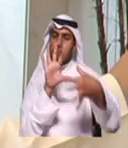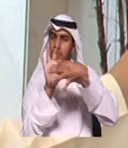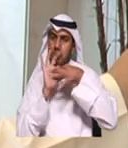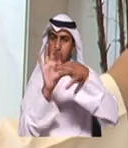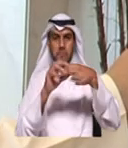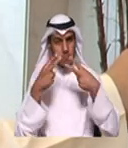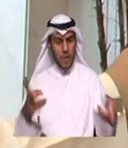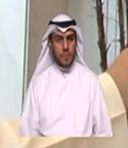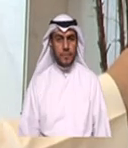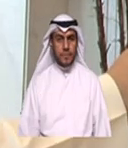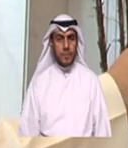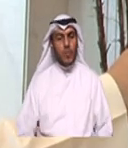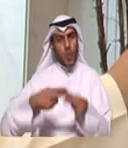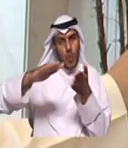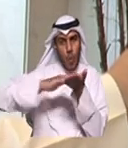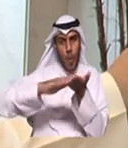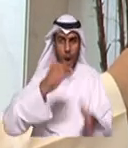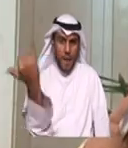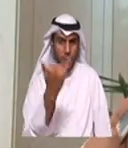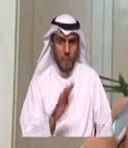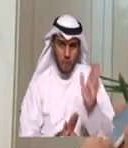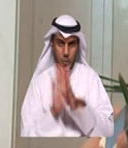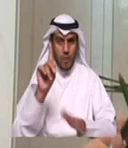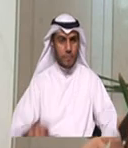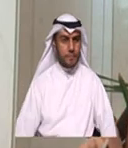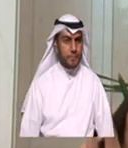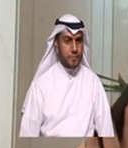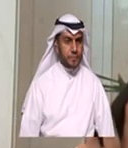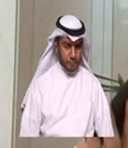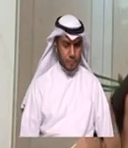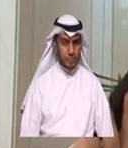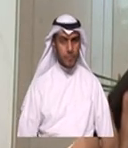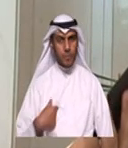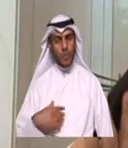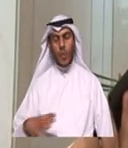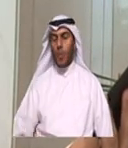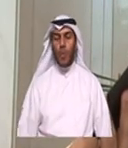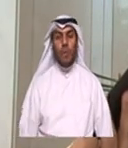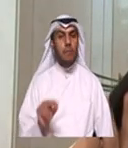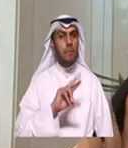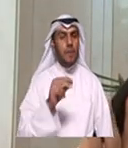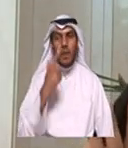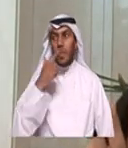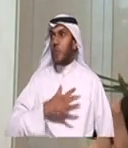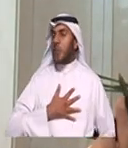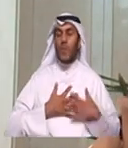لخدمة بلدنا الكويت، ونتمنى من الله سبحانه وتعالى التوفيق. ماكو أكبر شرف من لقاء صاحب السمو الوالد